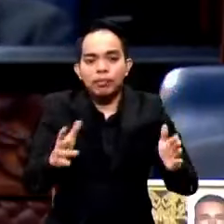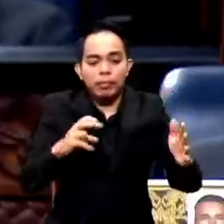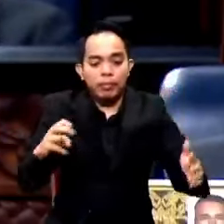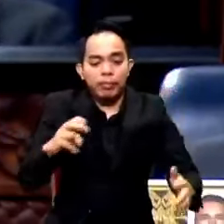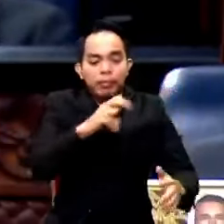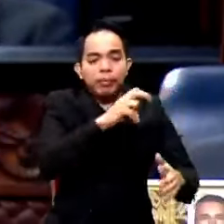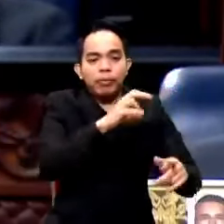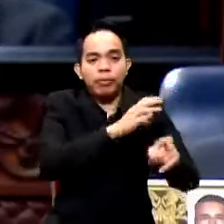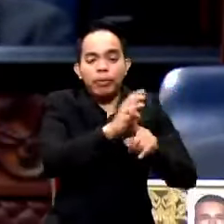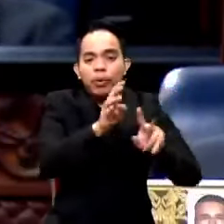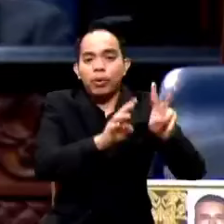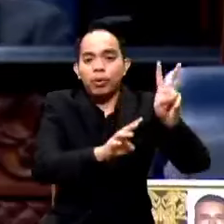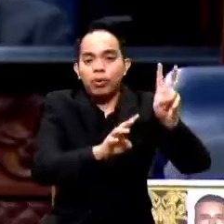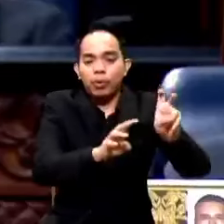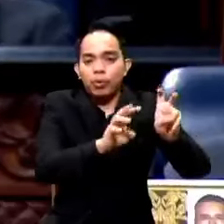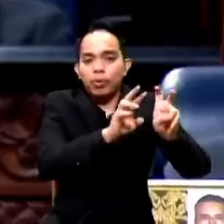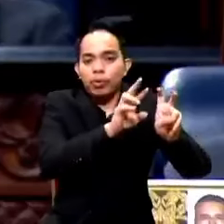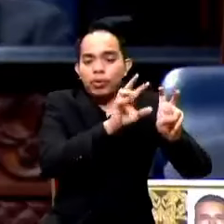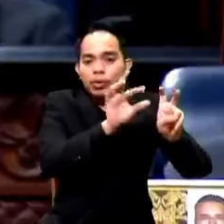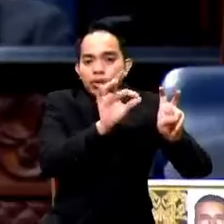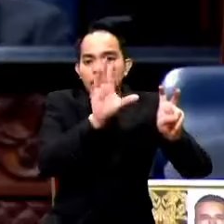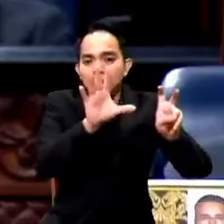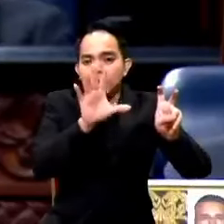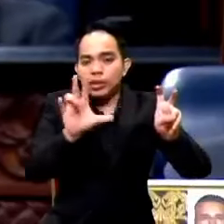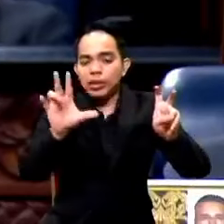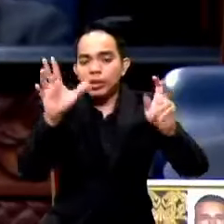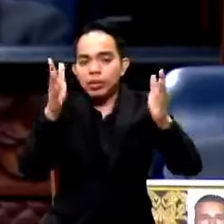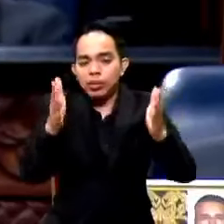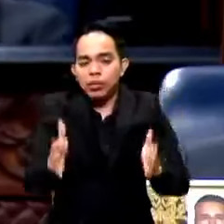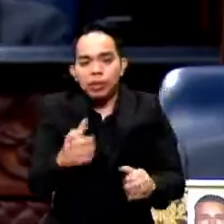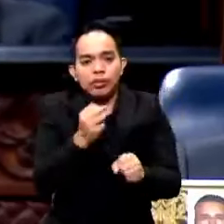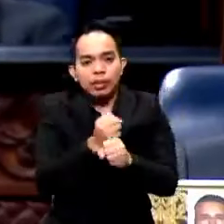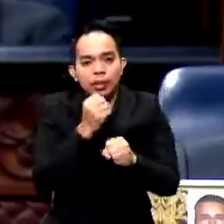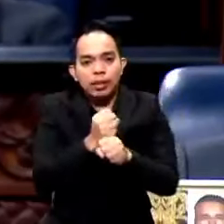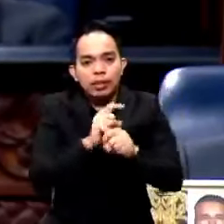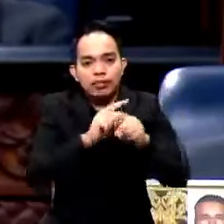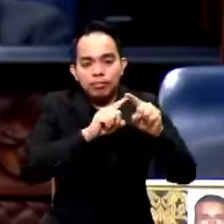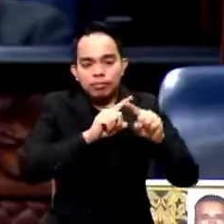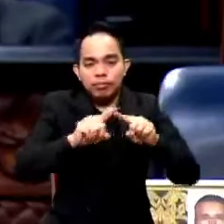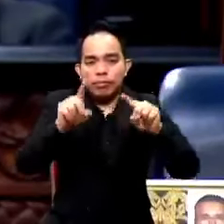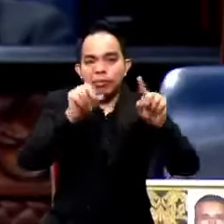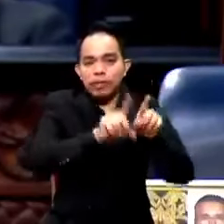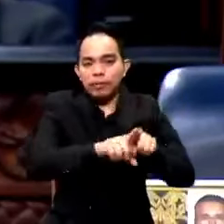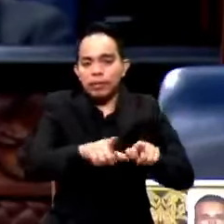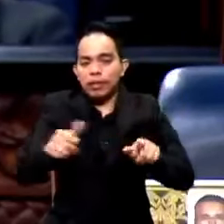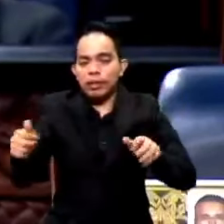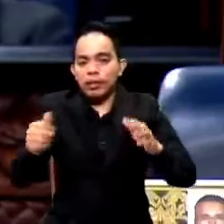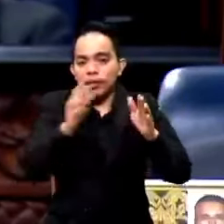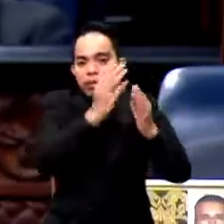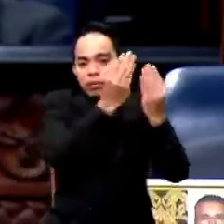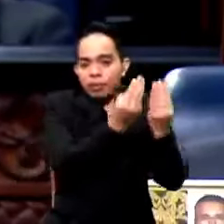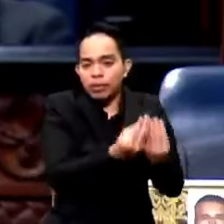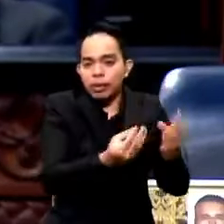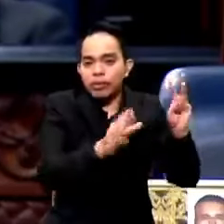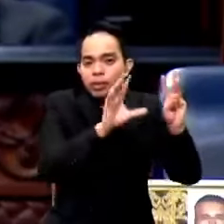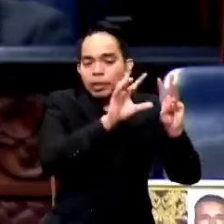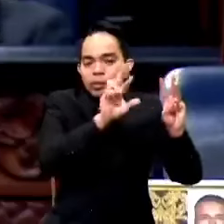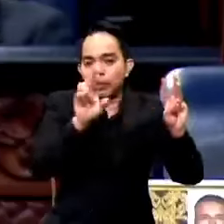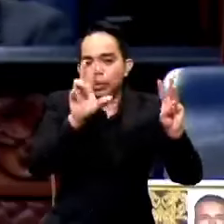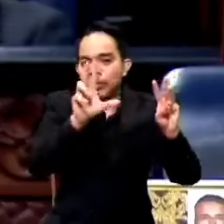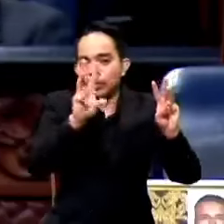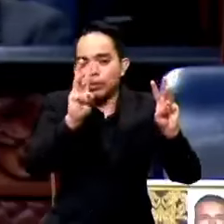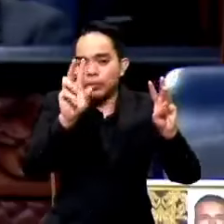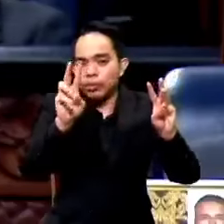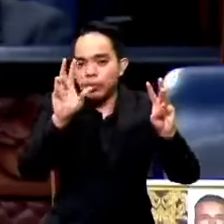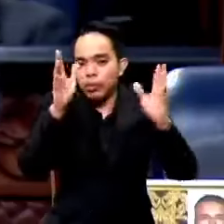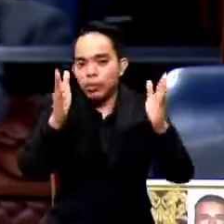mencatatkan 20,953 orang dan lain-lain sektor merekodkan 65,262